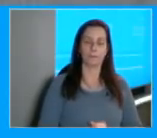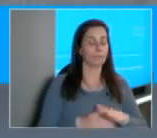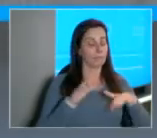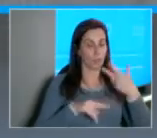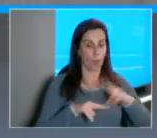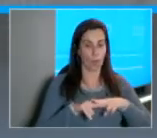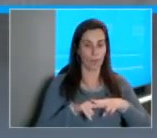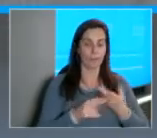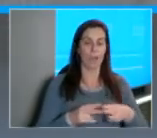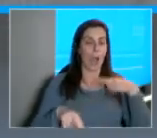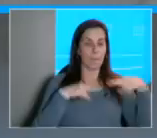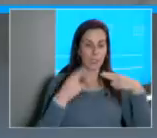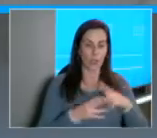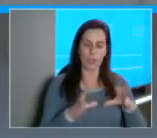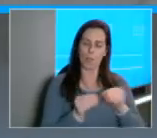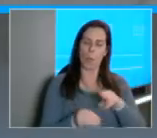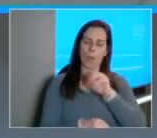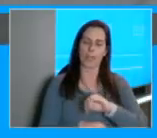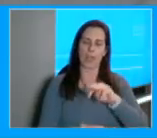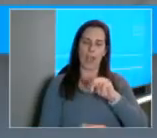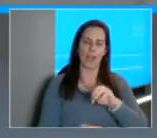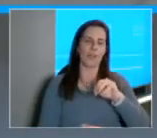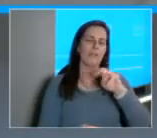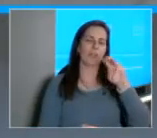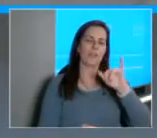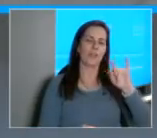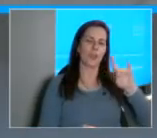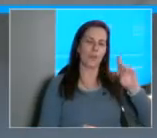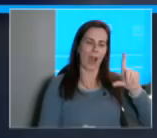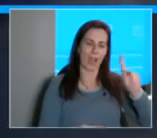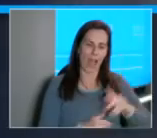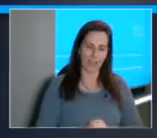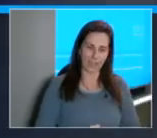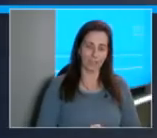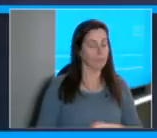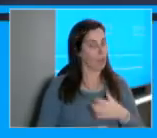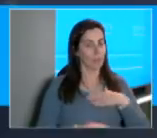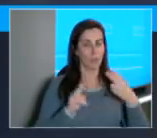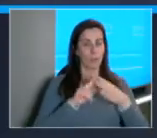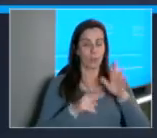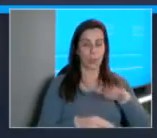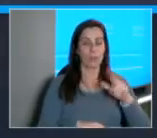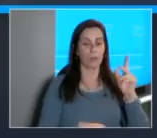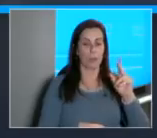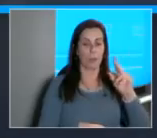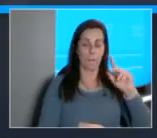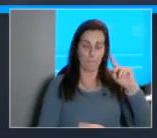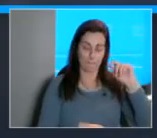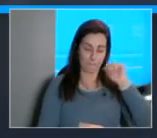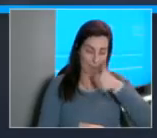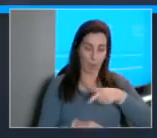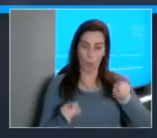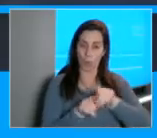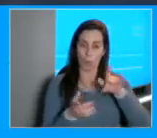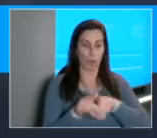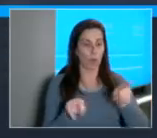מיד אחרינו המזנון עם מוריה קור ויובל קרני. אנחנו ניפגש כאן שוב מחר באותו